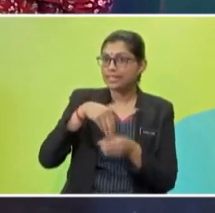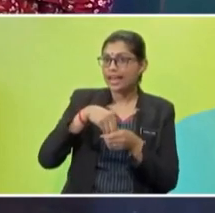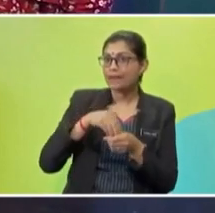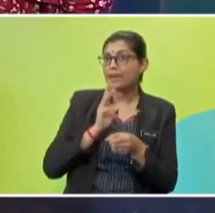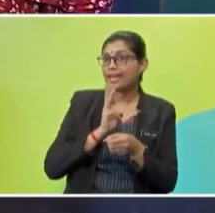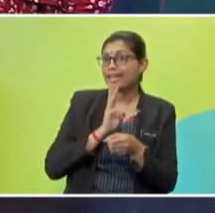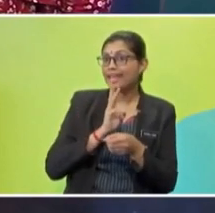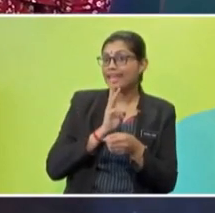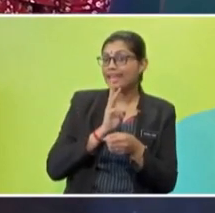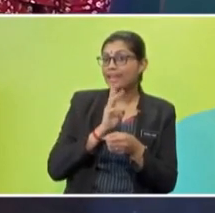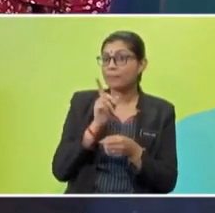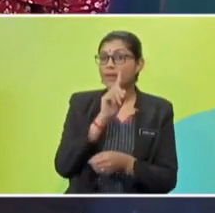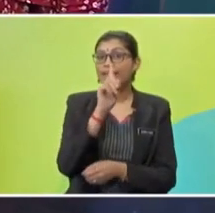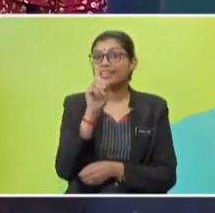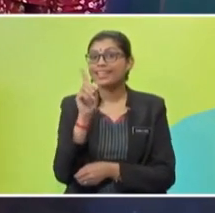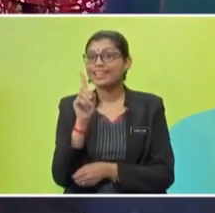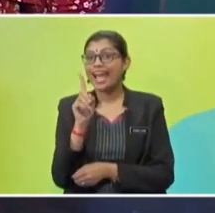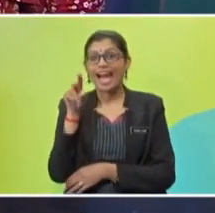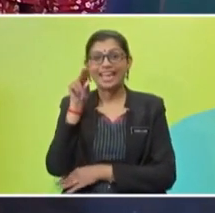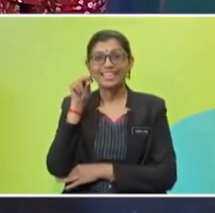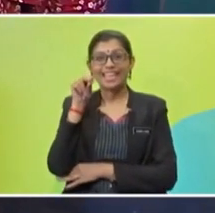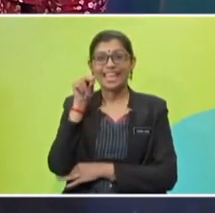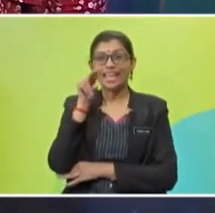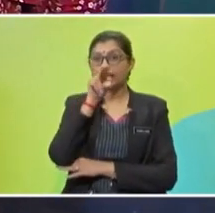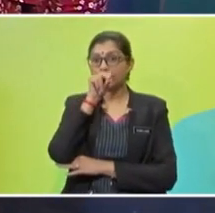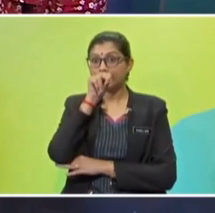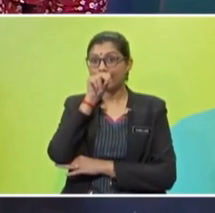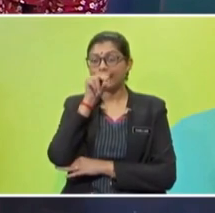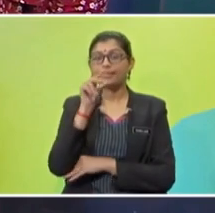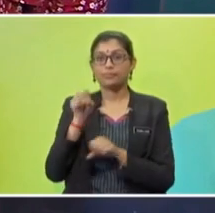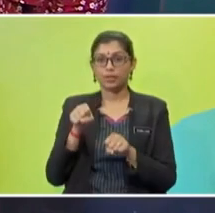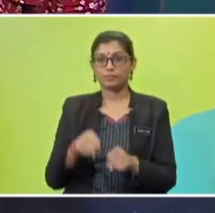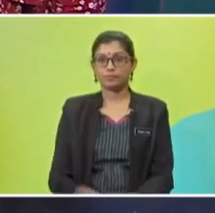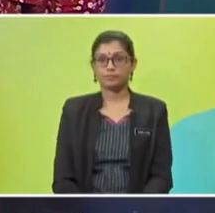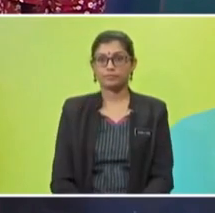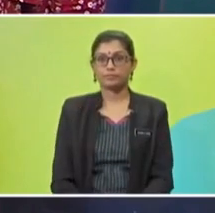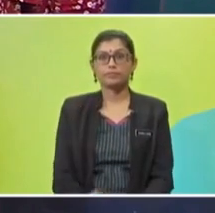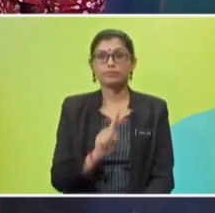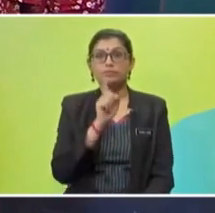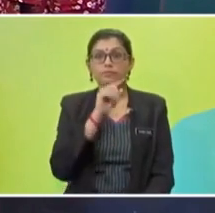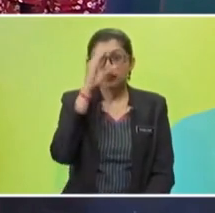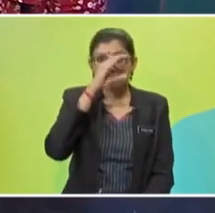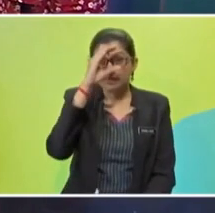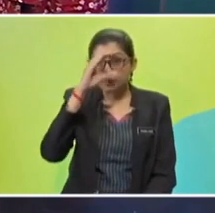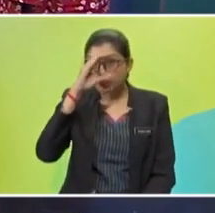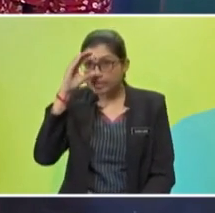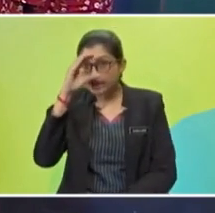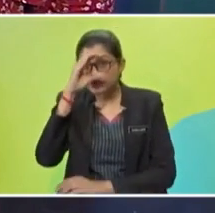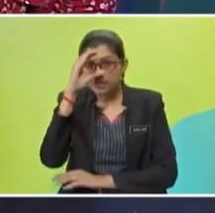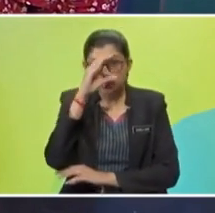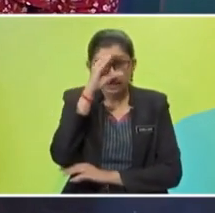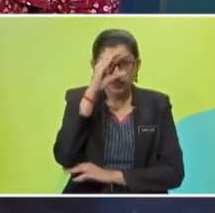Ahok wanita gitu coba kita tengok Gak sini kyky memberikan rumah juga boleh sama-sama kita